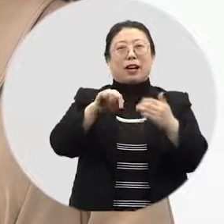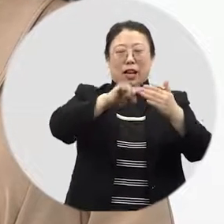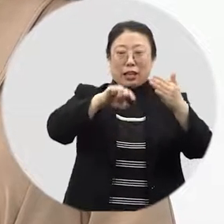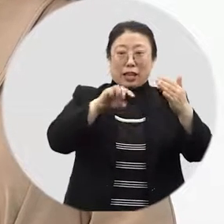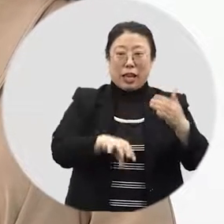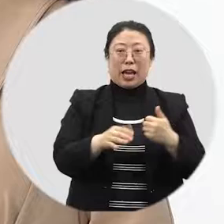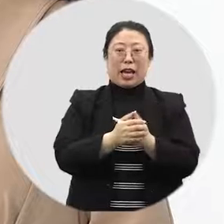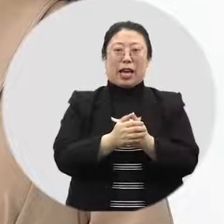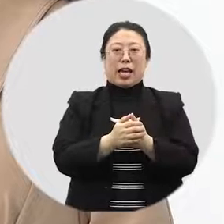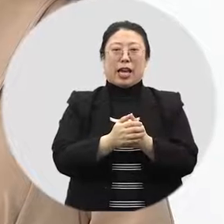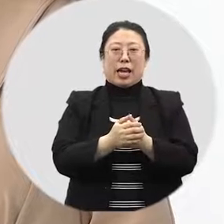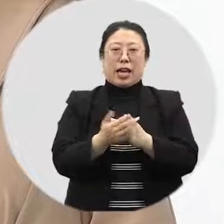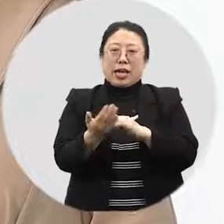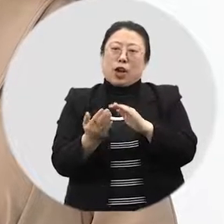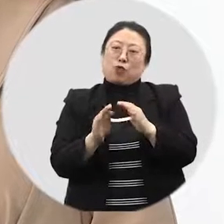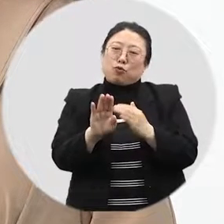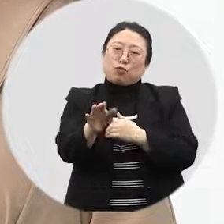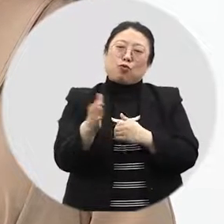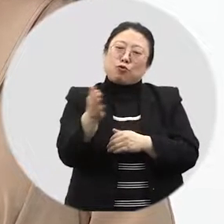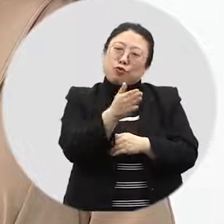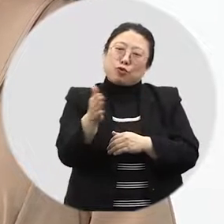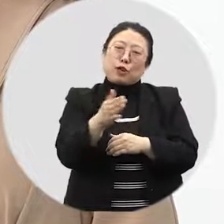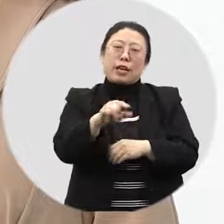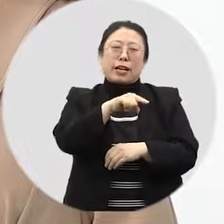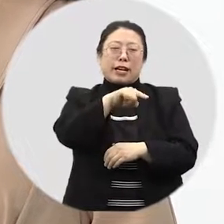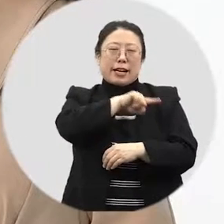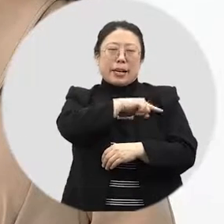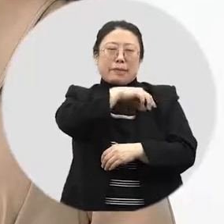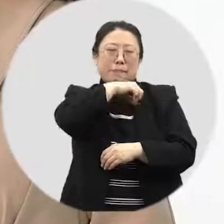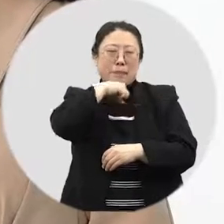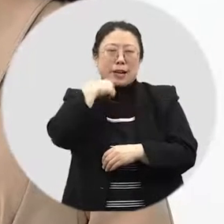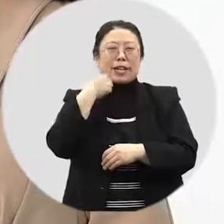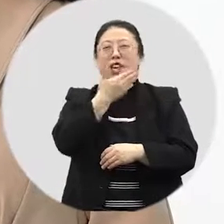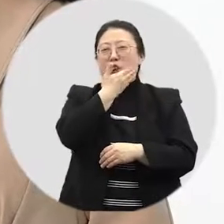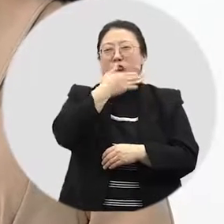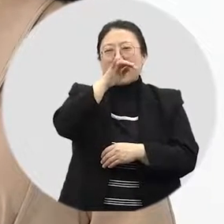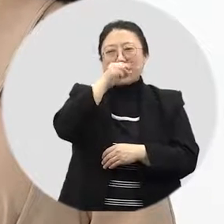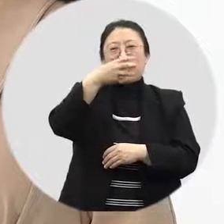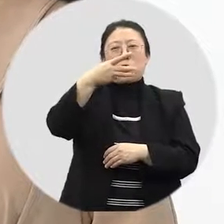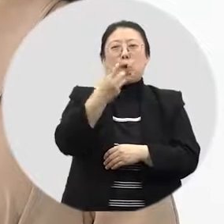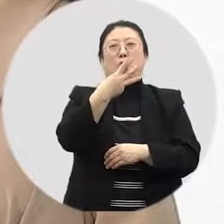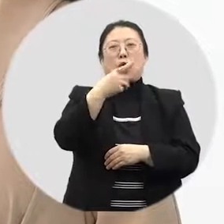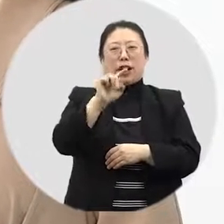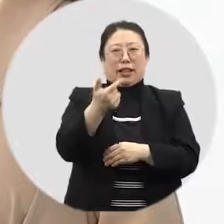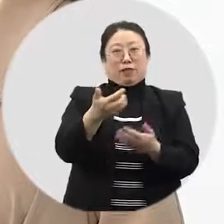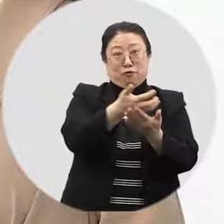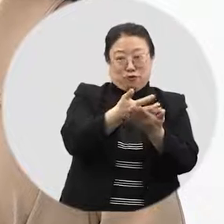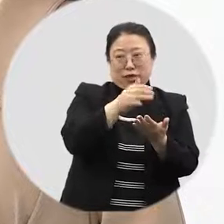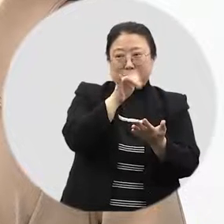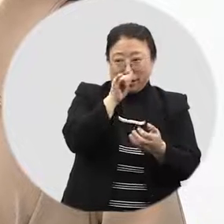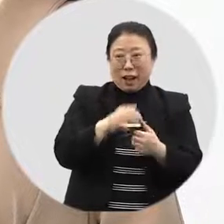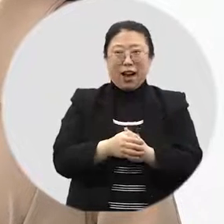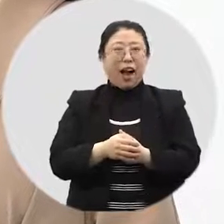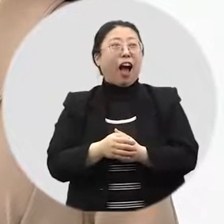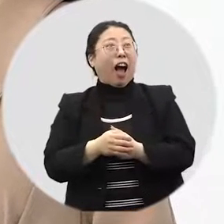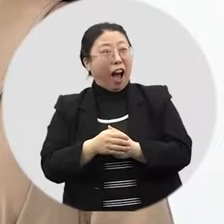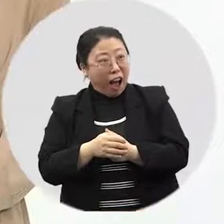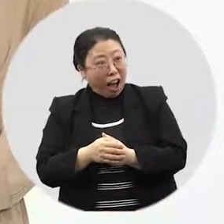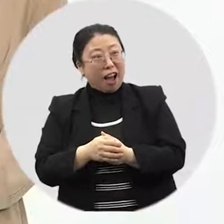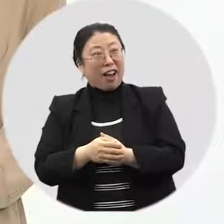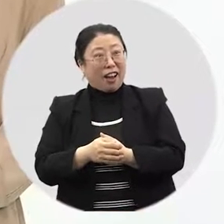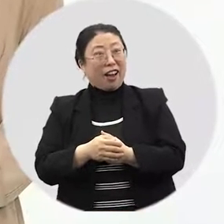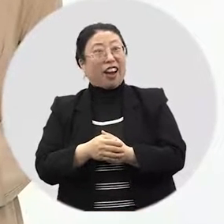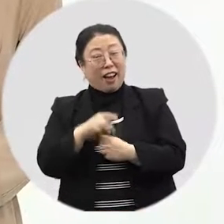있어요 그 가운데 추석 전후의 가장 맛도 좋고 영양이 풍부한 토란을 넣고 끓인 토란국이 있죠